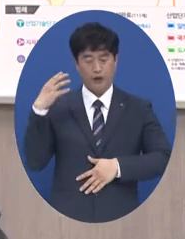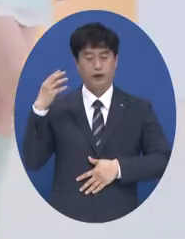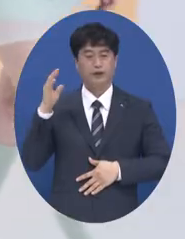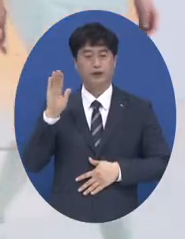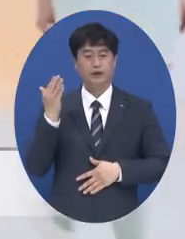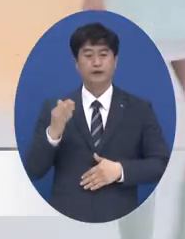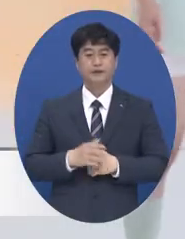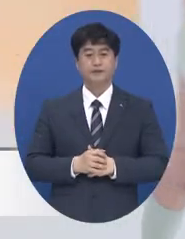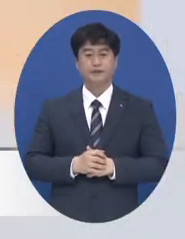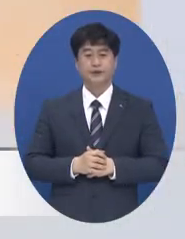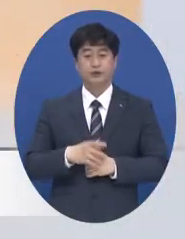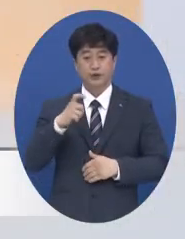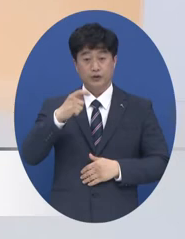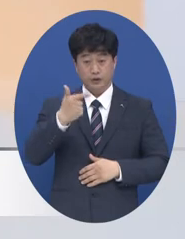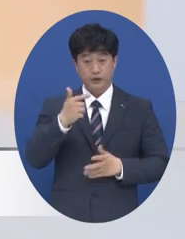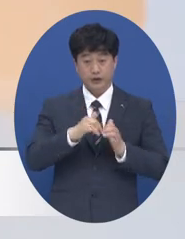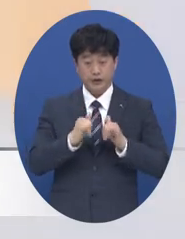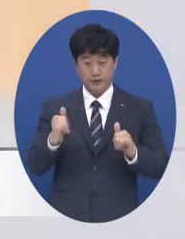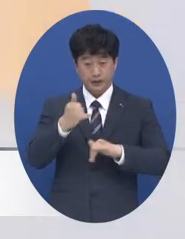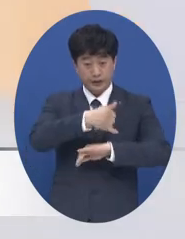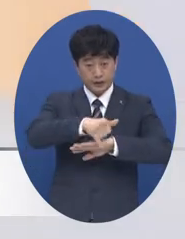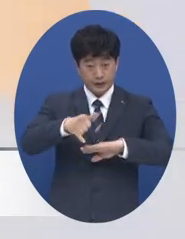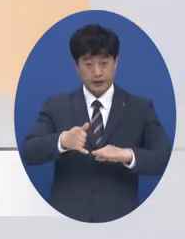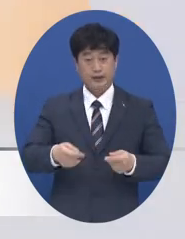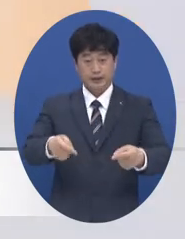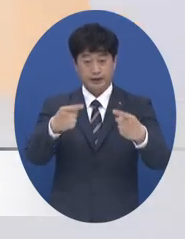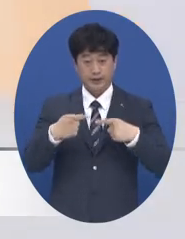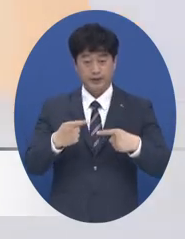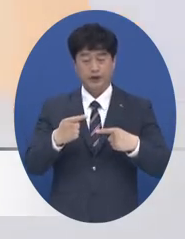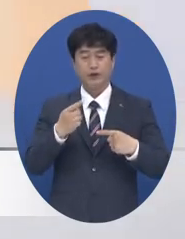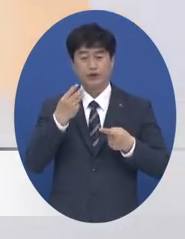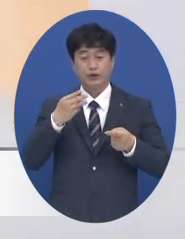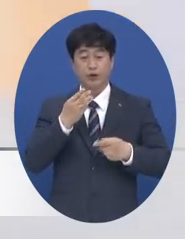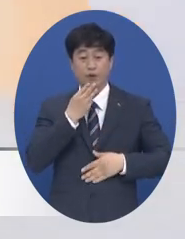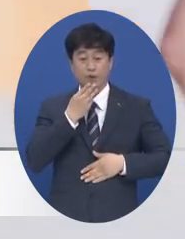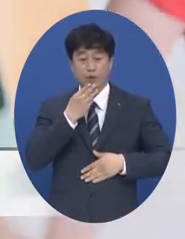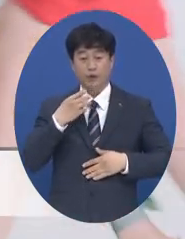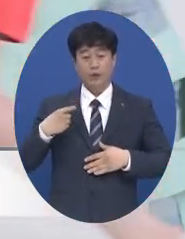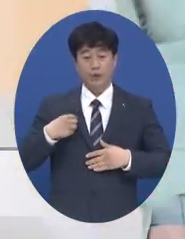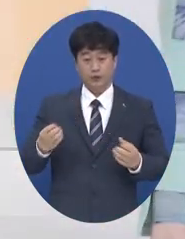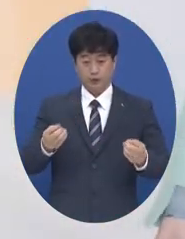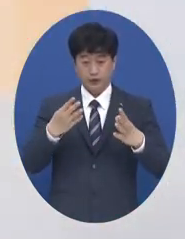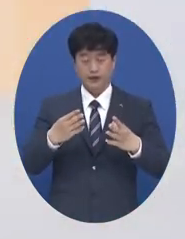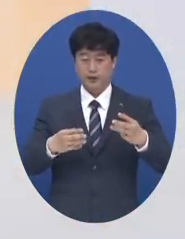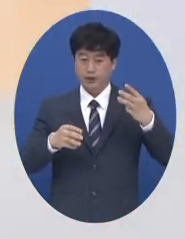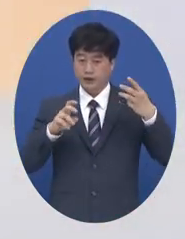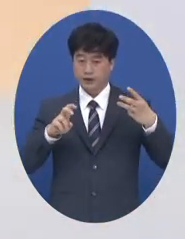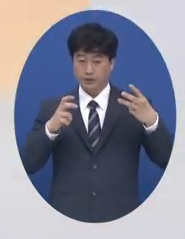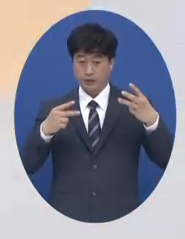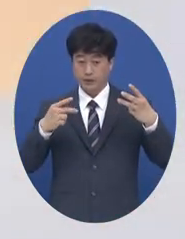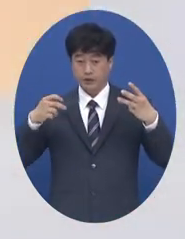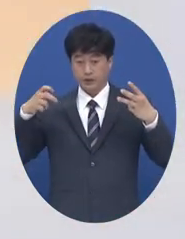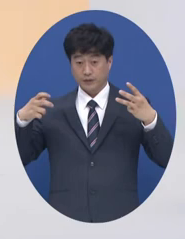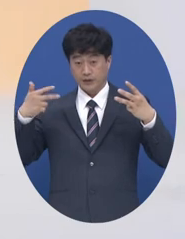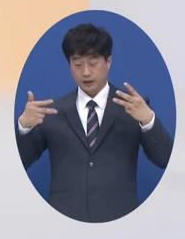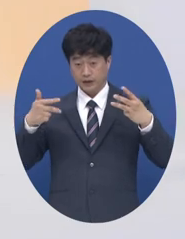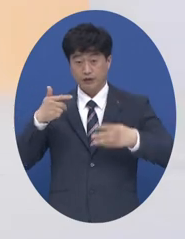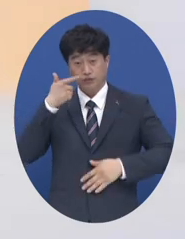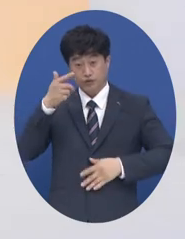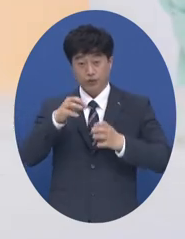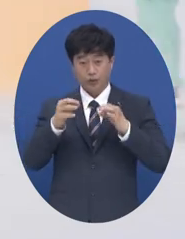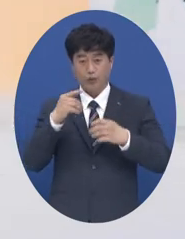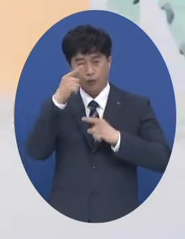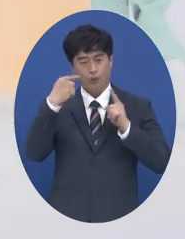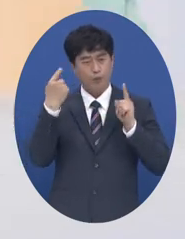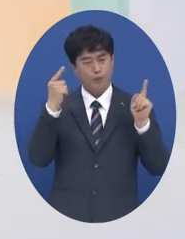것입니다 16명의 돈에 디자이너들이 참여하는 서울 패션 위크는 3월 20일부터 27일까지 6일간 비대면